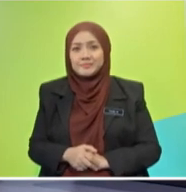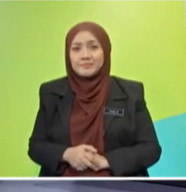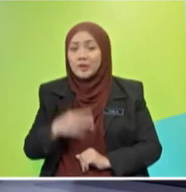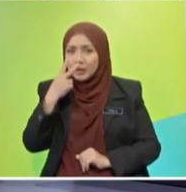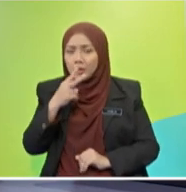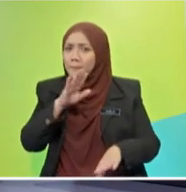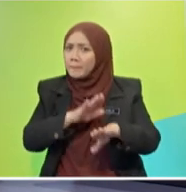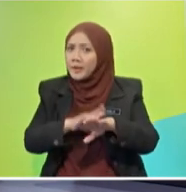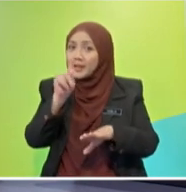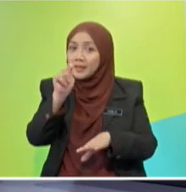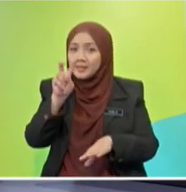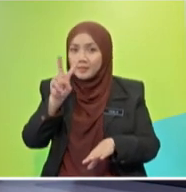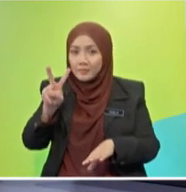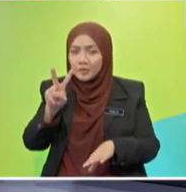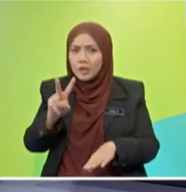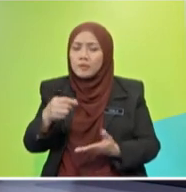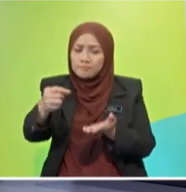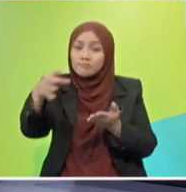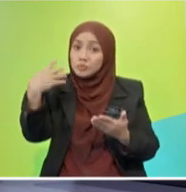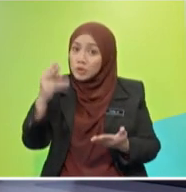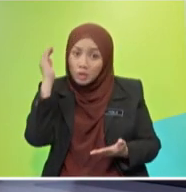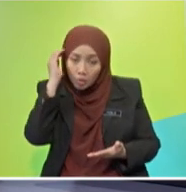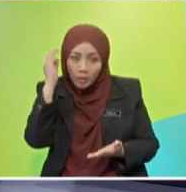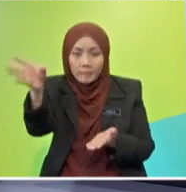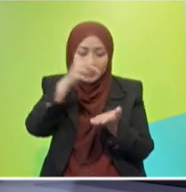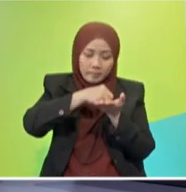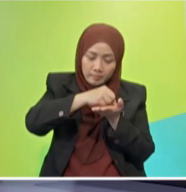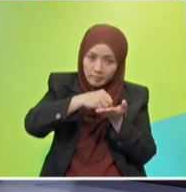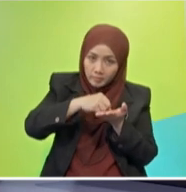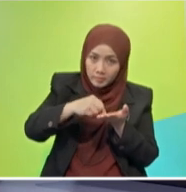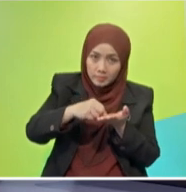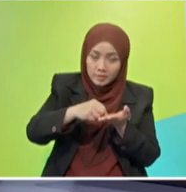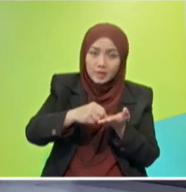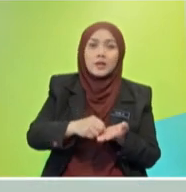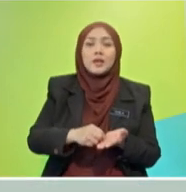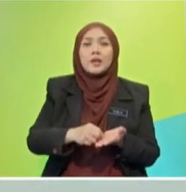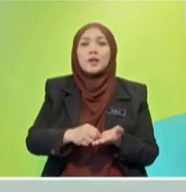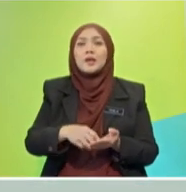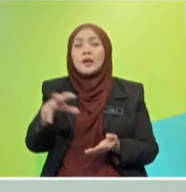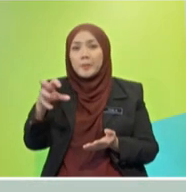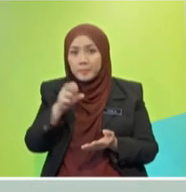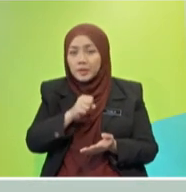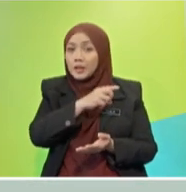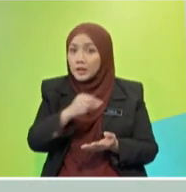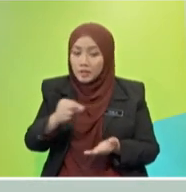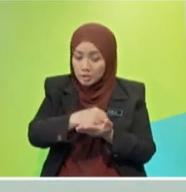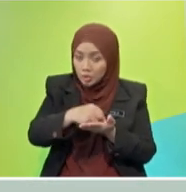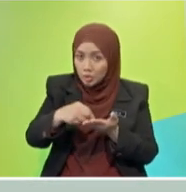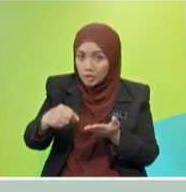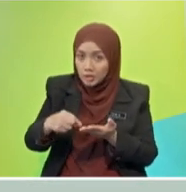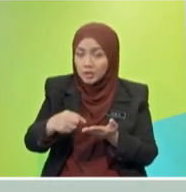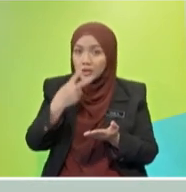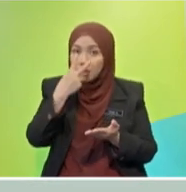catat kematangan Kalau boleh kita ambil dari apa Kalau ikut